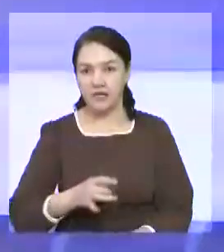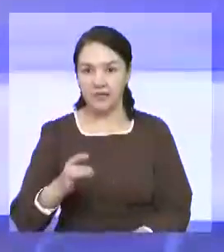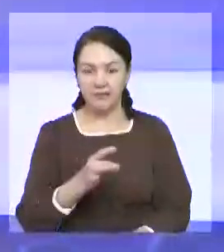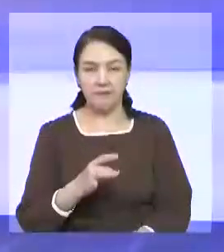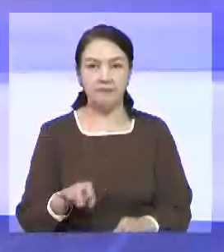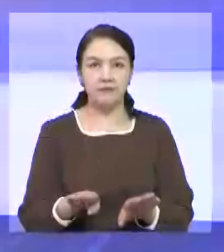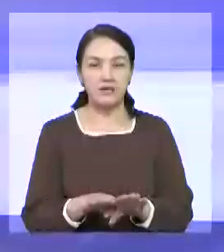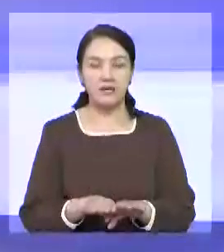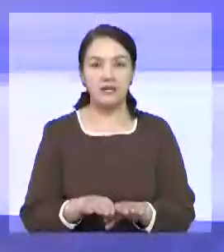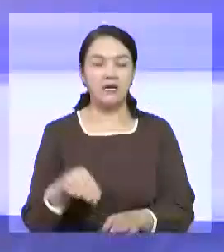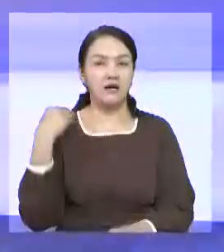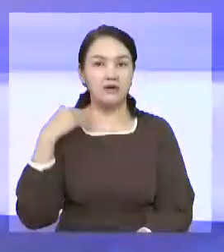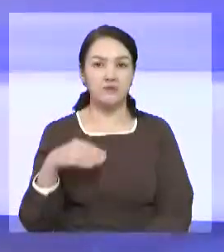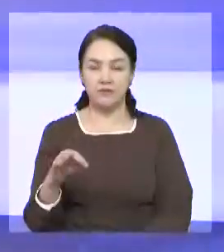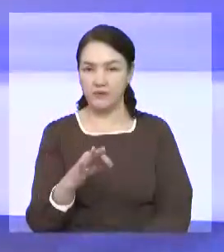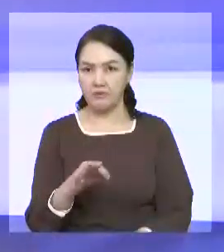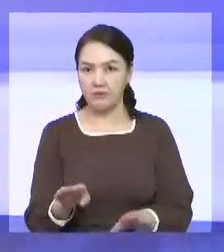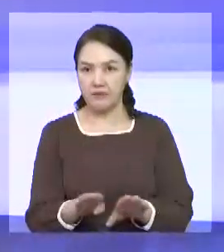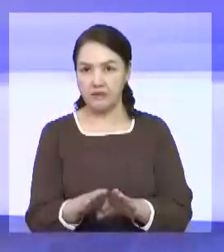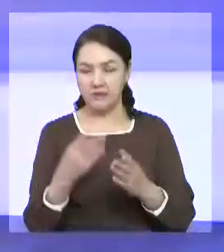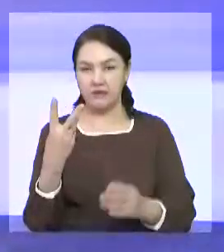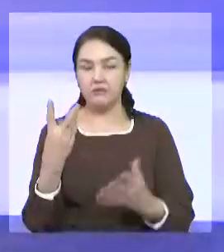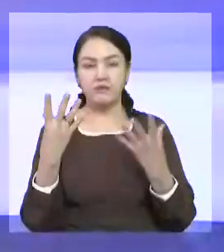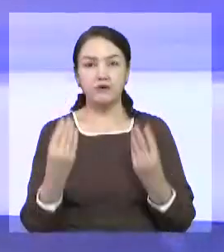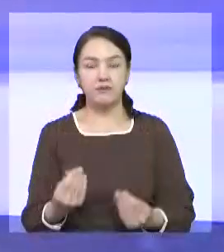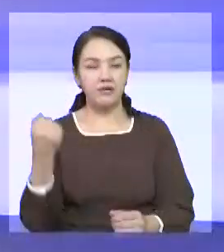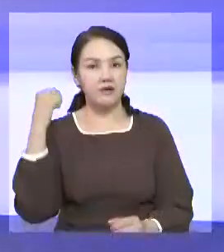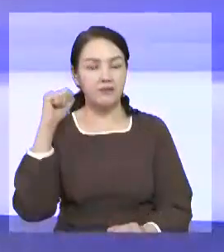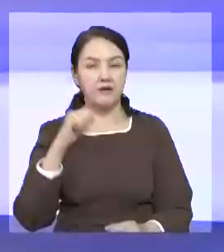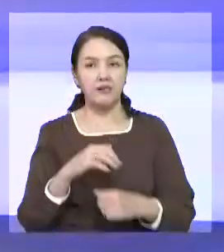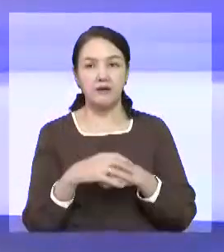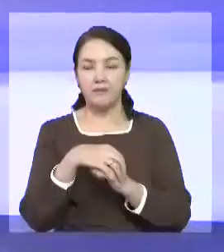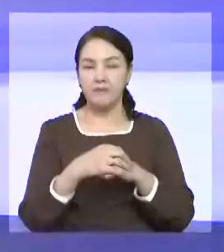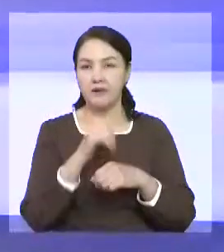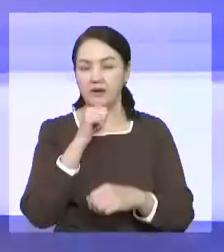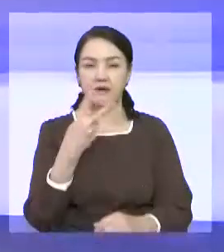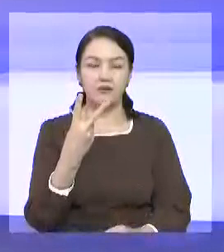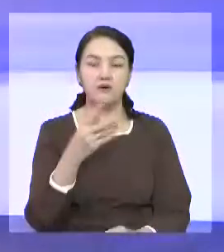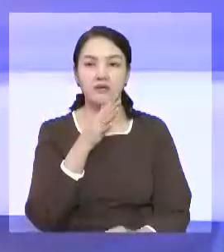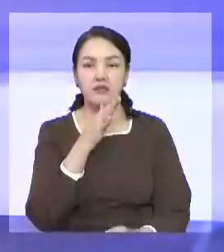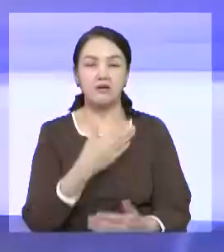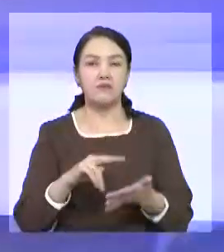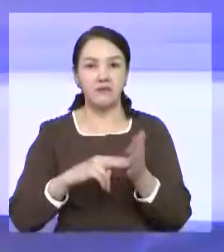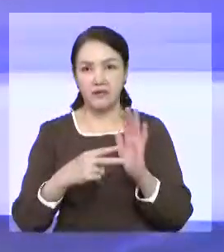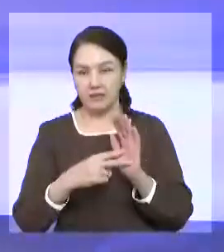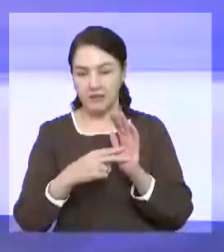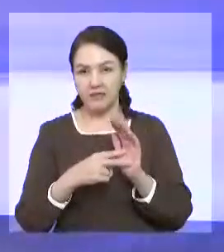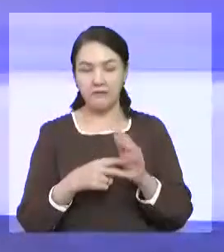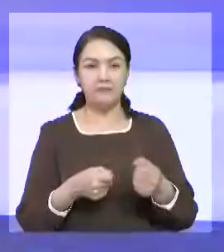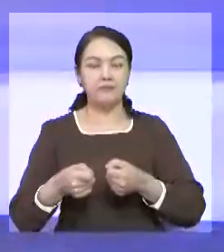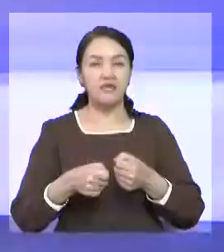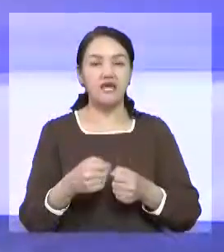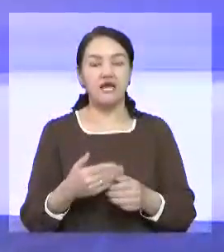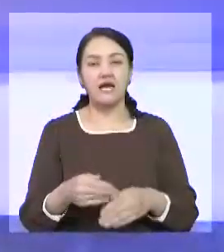страны, в том числе и районов Актюбинской области. В течение двух дней за победу боролись ребята в двух возрастных группах. В планах организаторов повысить